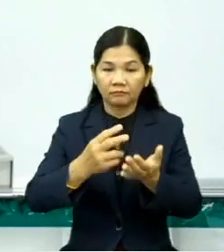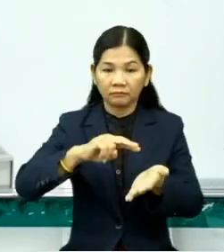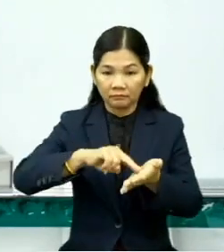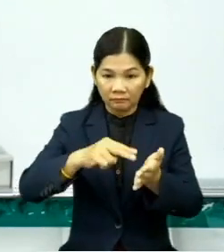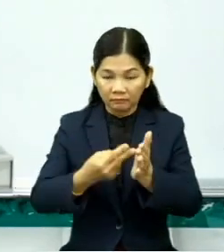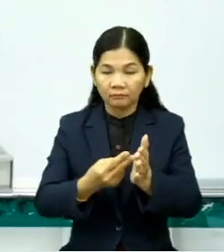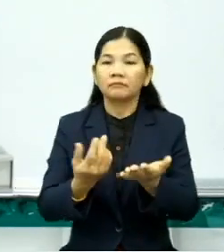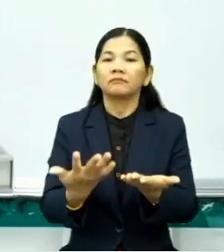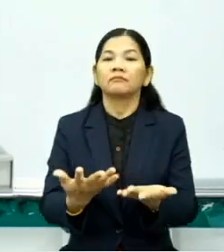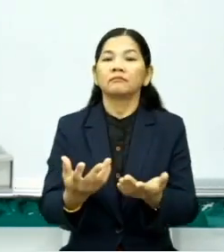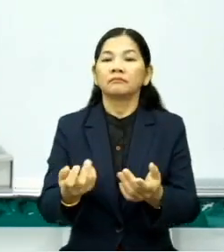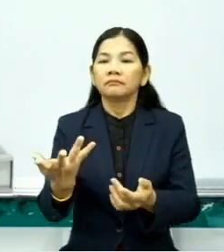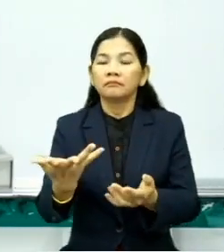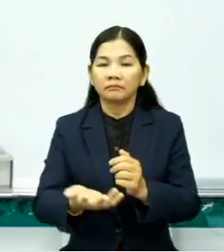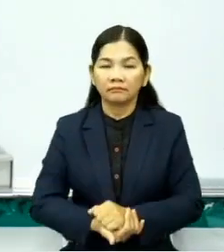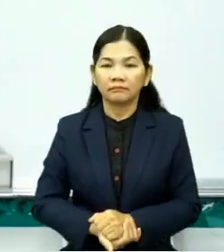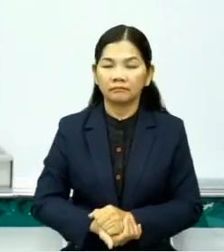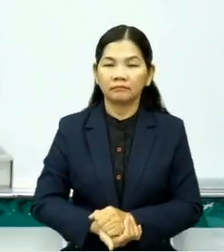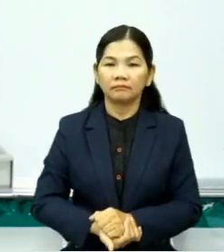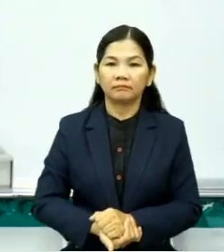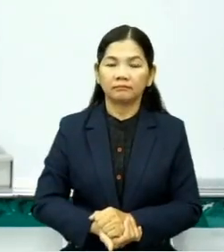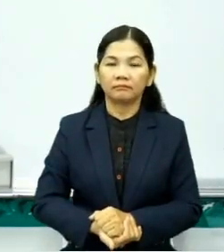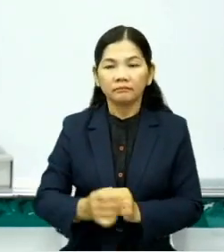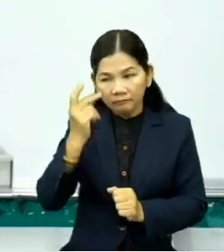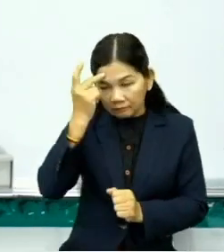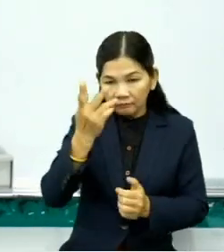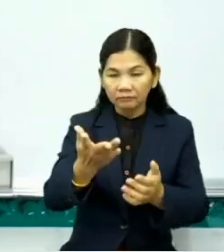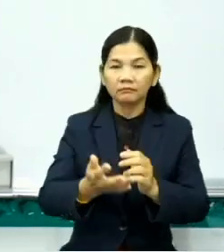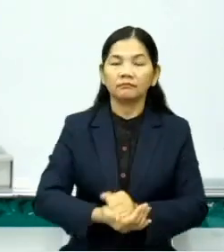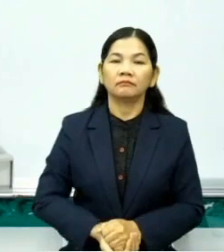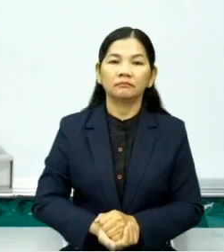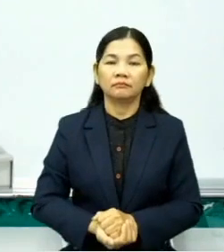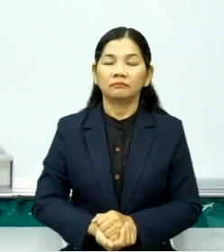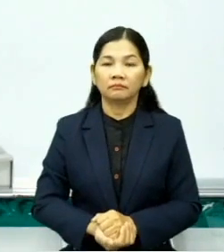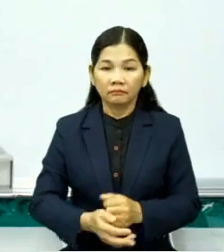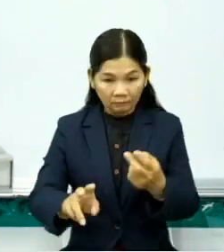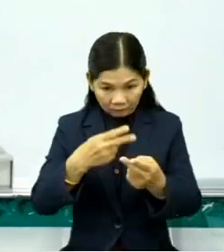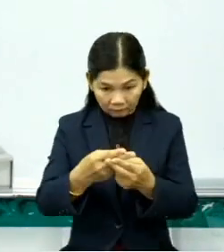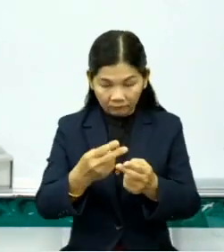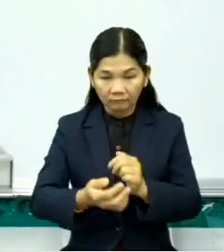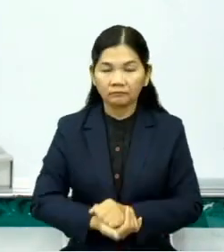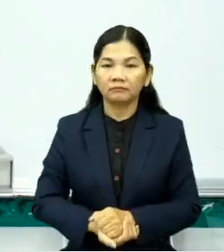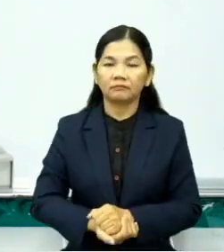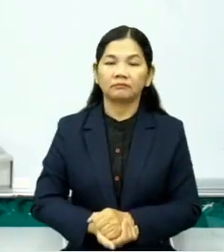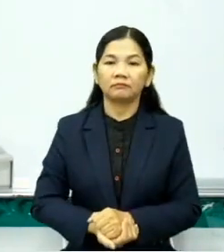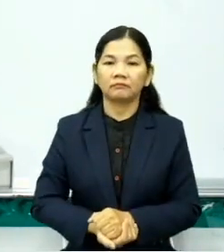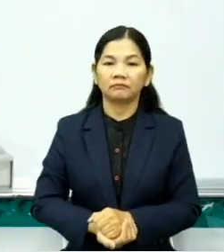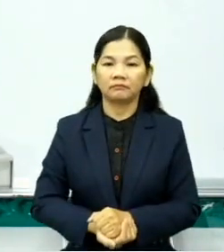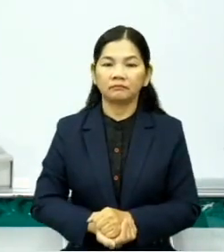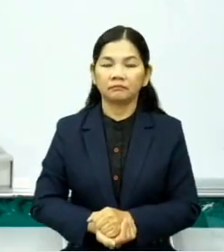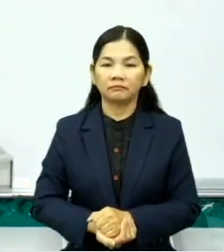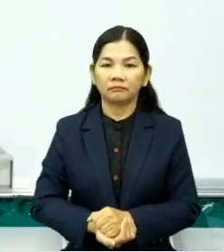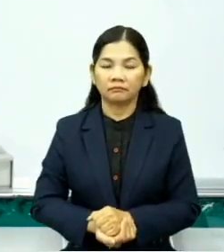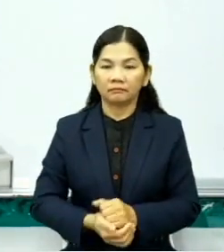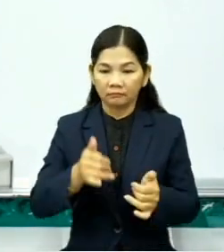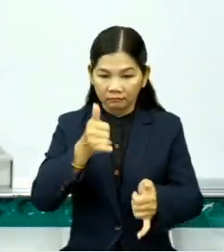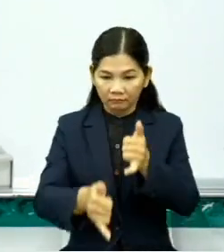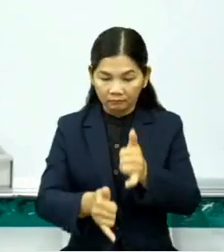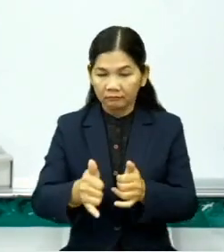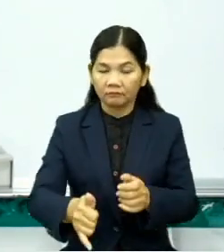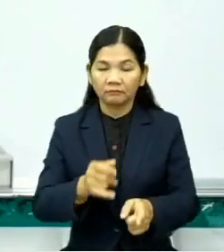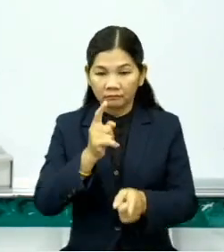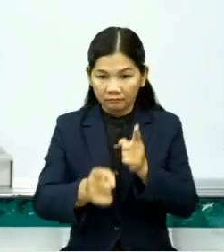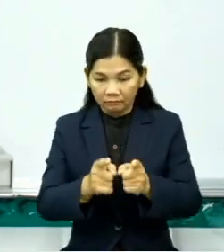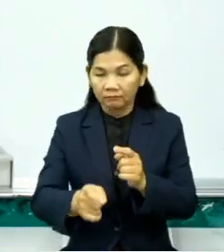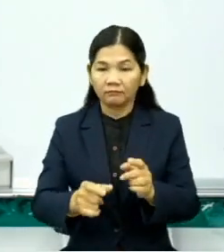ន័យដូចម្ដេចចាអញ្ចឹងកូនគិតទាំងអស់គ្នាមកកូនហើយចូលរួមឆ្លើយណាកូនចាតើពាក្យដោតន្ត្រីថ្នាក់ពាក្យ